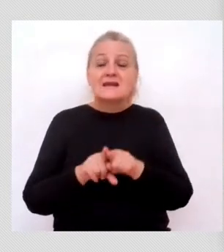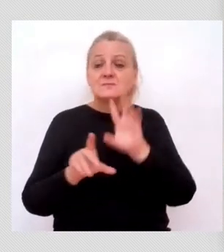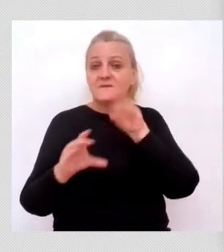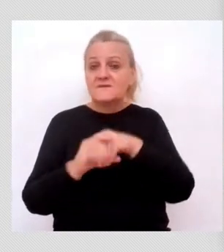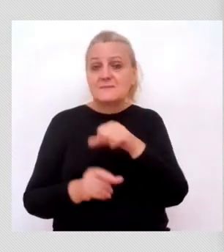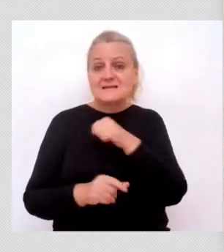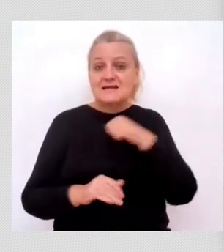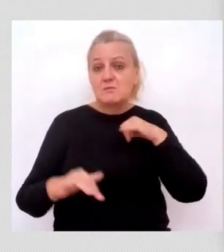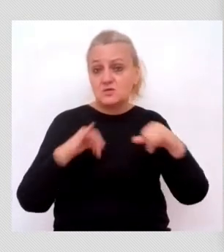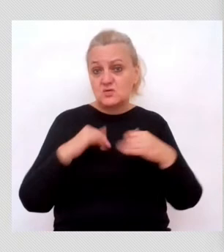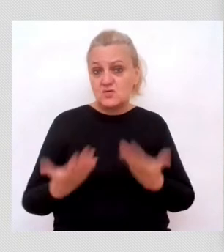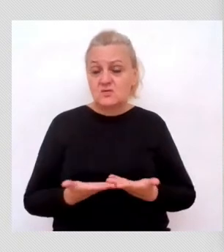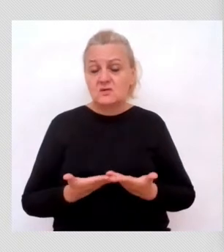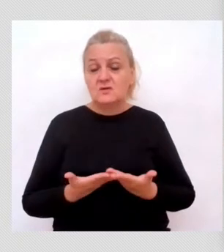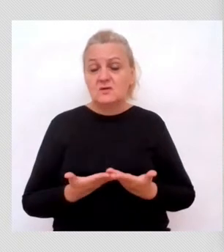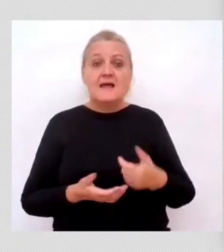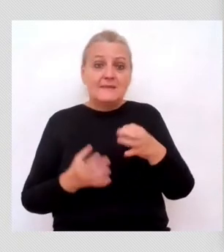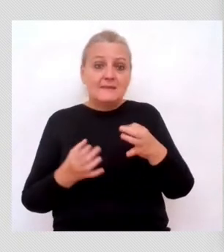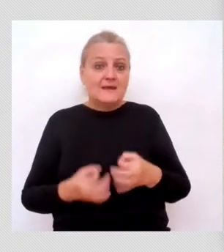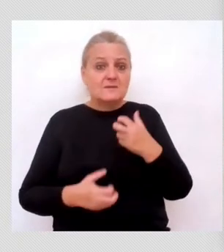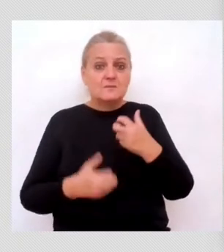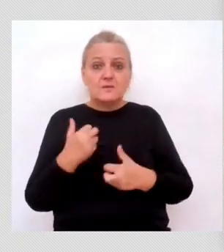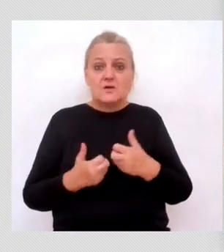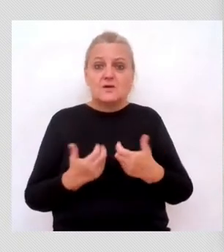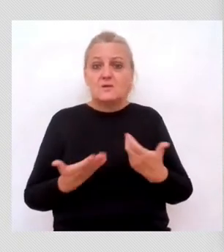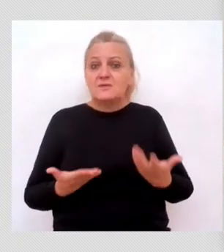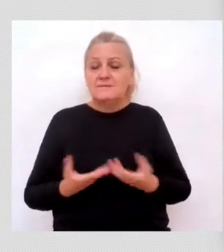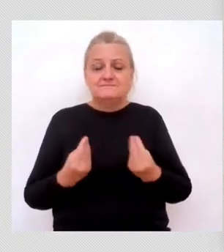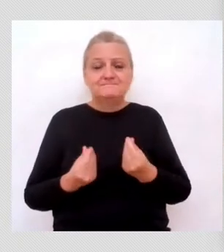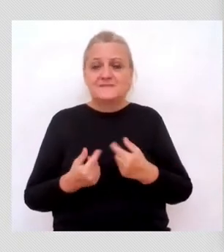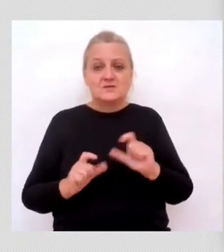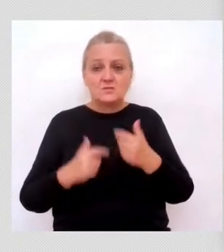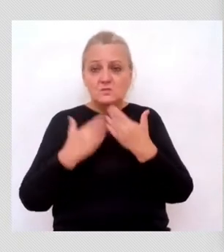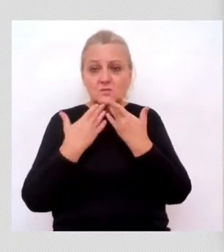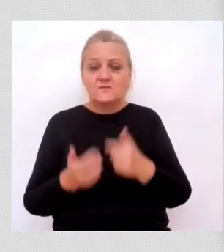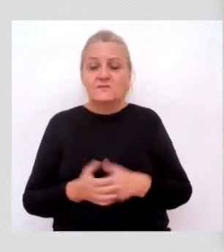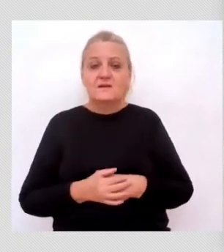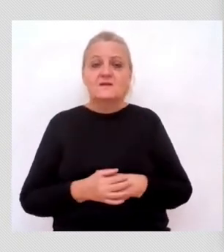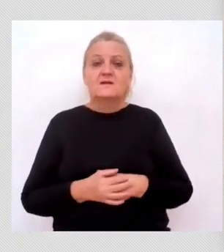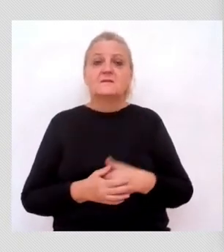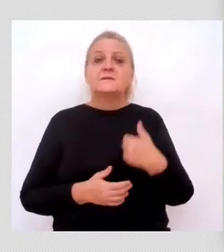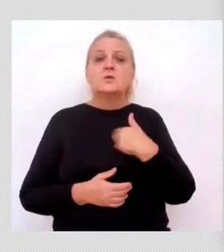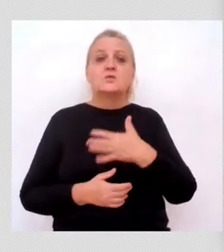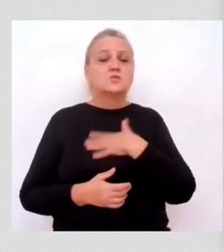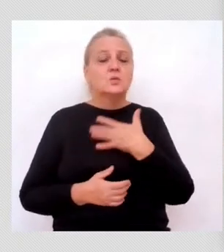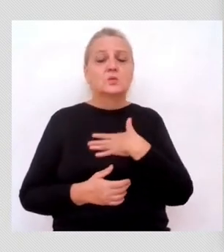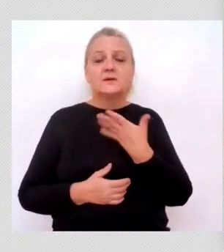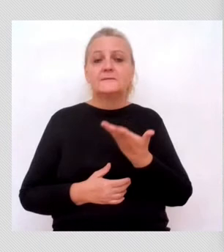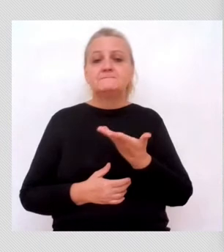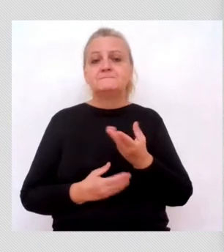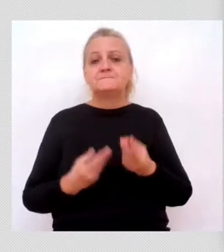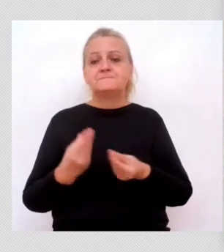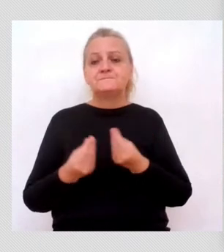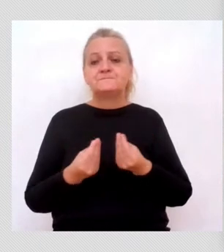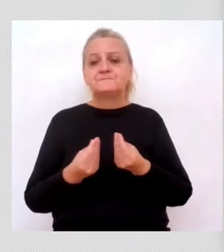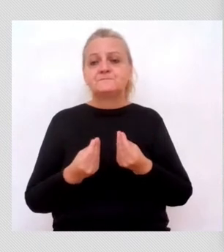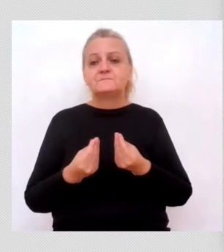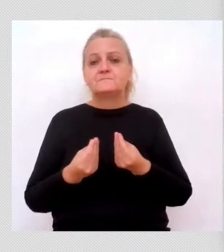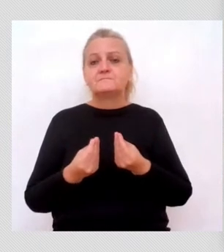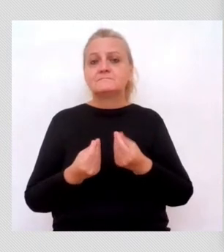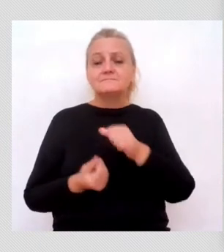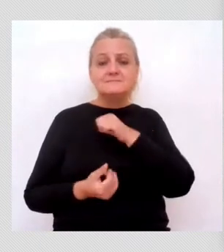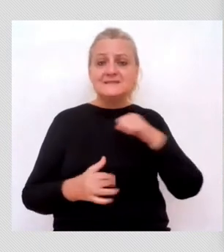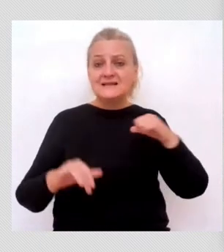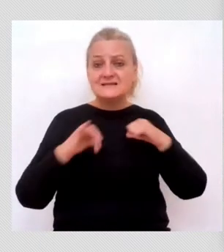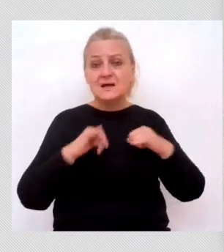teraz mam duży problem z tym, co mówię, bo absolutnie nie należy się blatać, że tak powiem, z